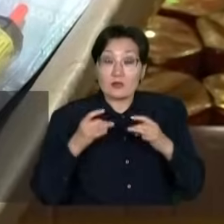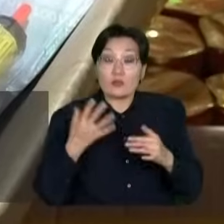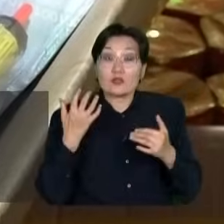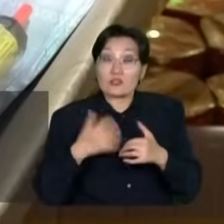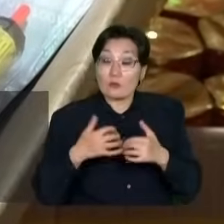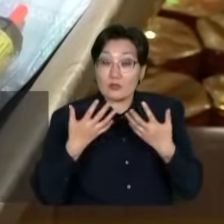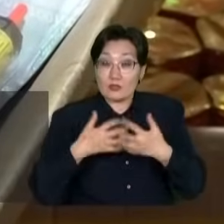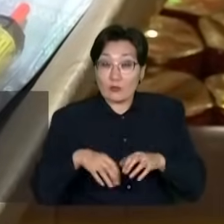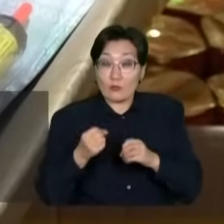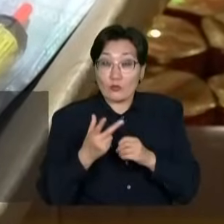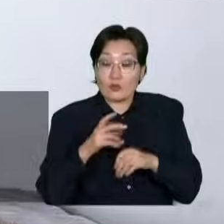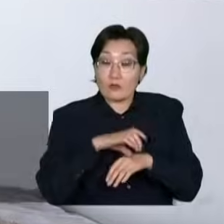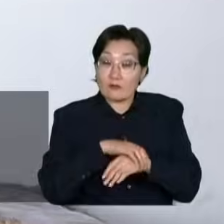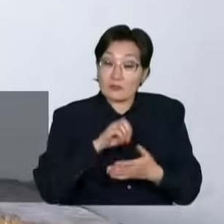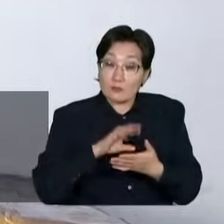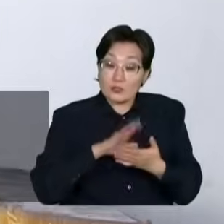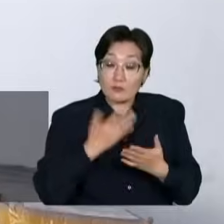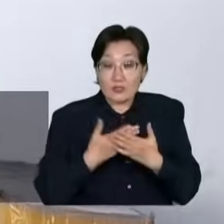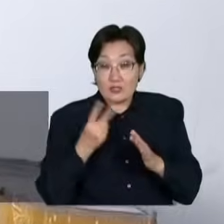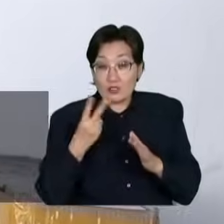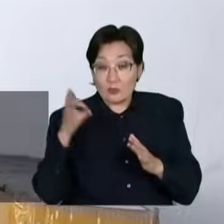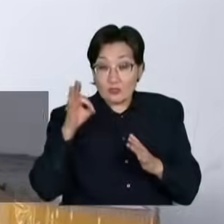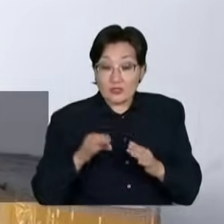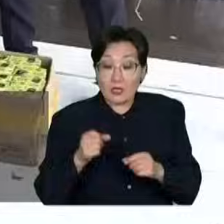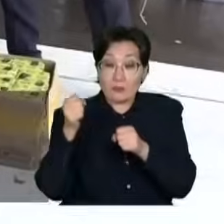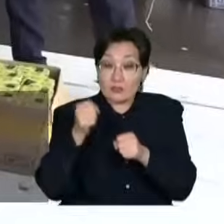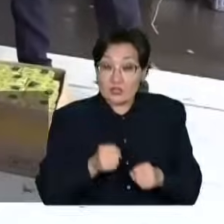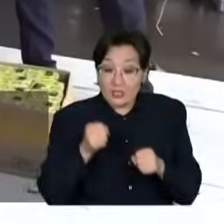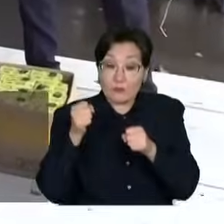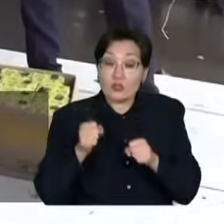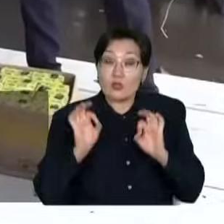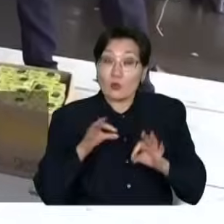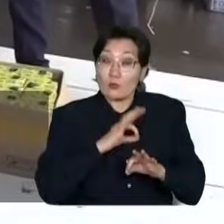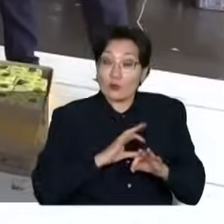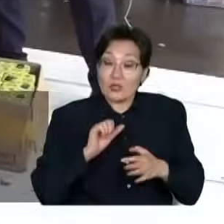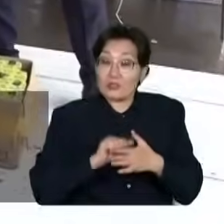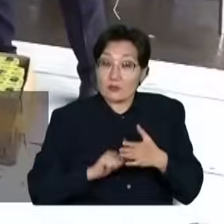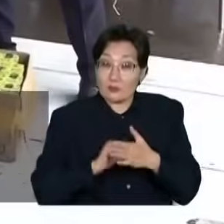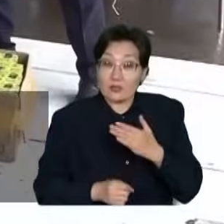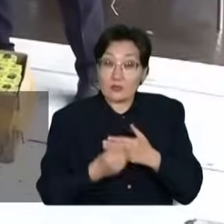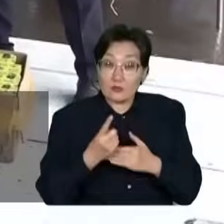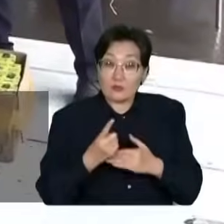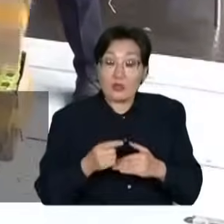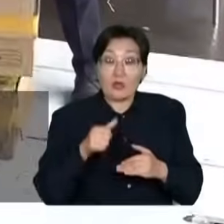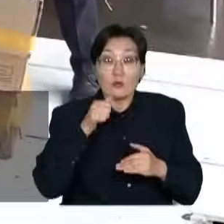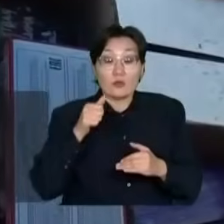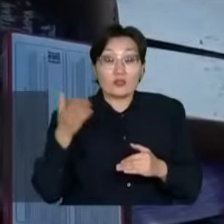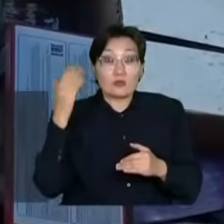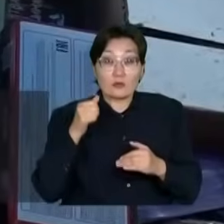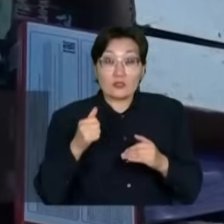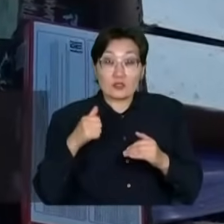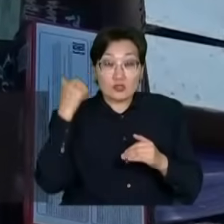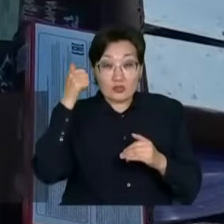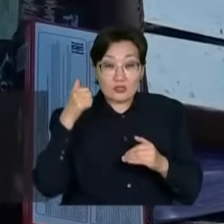есеппен 13 өрт оқиғасы тіркеледі. Соның шамамен 20%-ы пиротехникалық бұйымдарды дұрыс қолданбауынан болады екен. Ал өткен жаңа жылда от